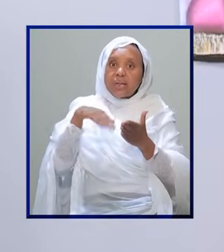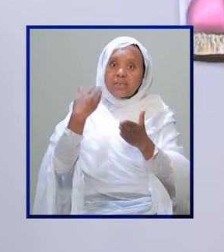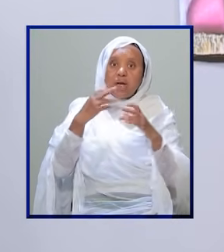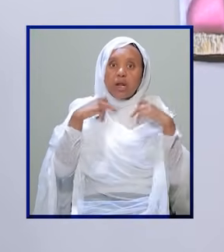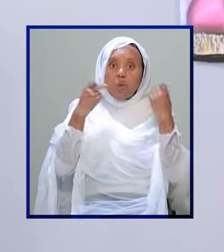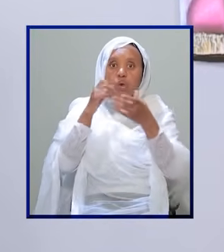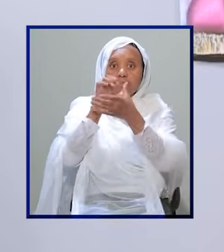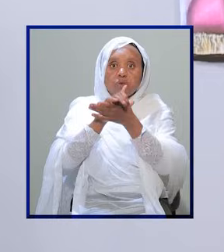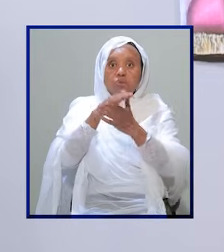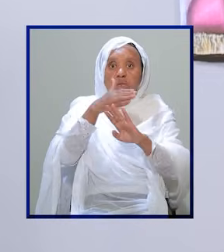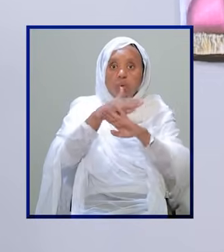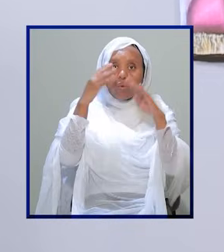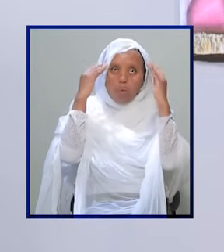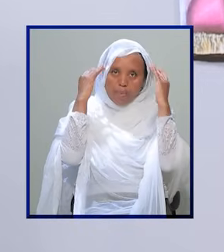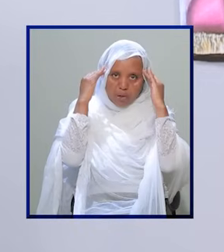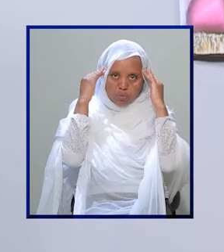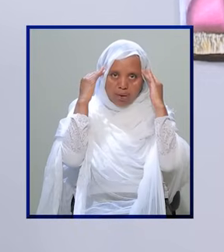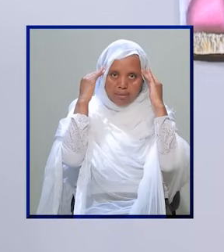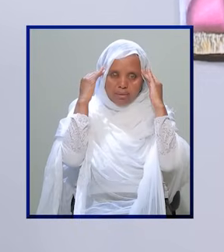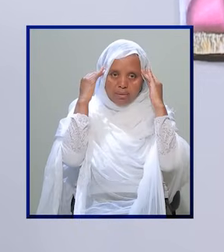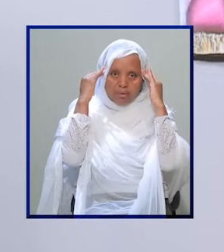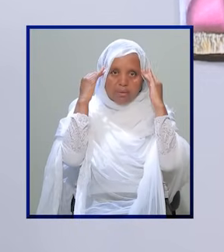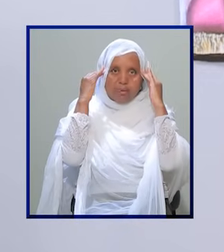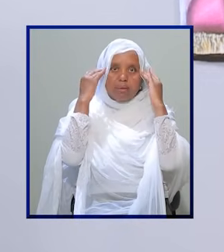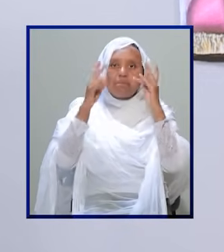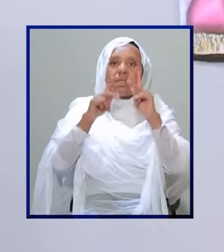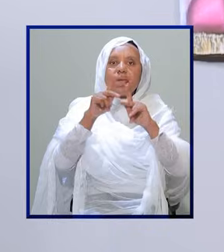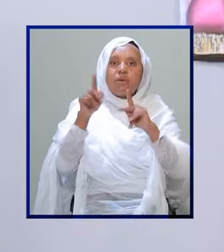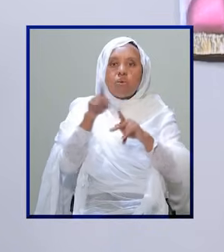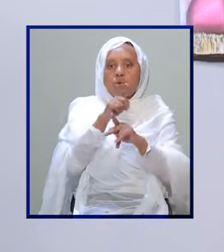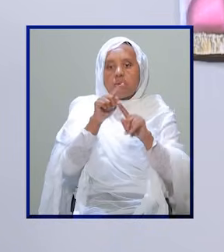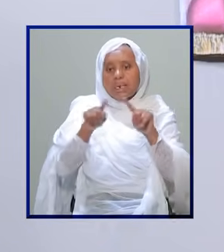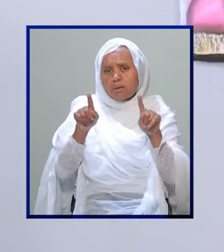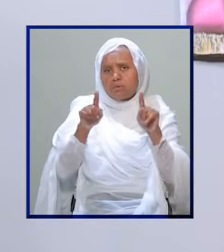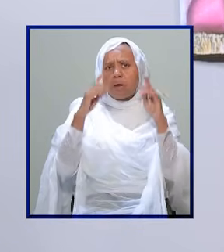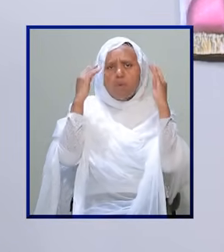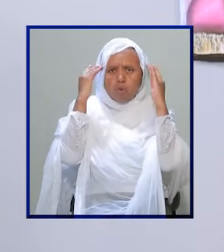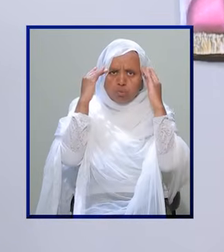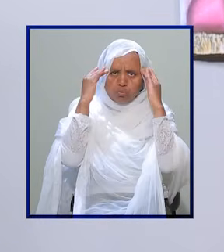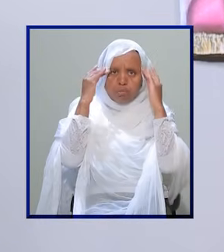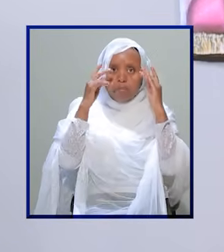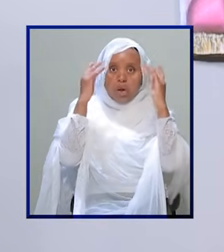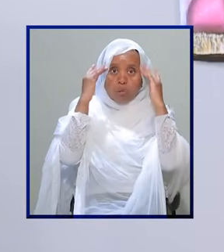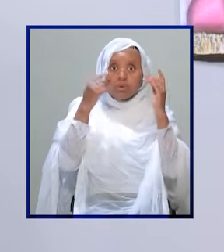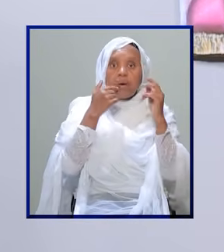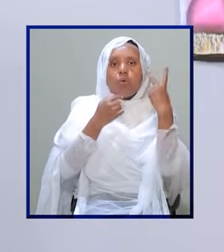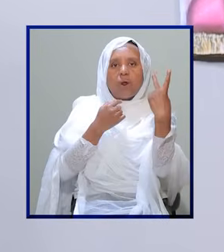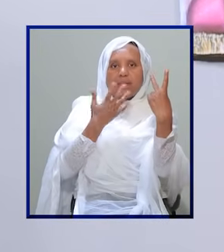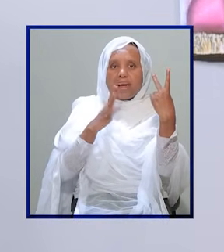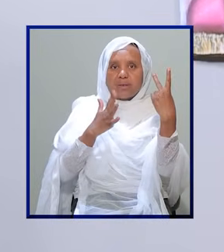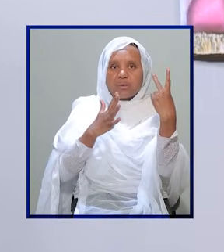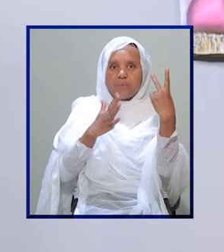ቀጥሎ ደግሞ መነኮሳት ምእመን ሆነው ግን የመነኮሱ የመነኮሳት ስንል ሁለት አይነት